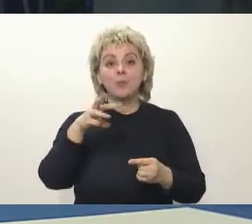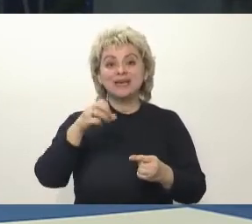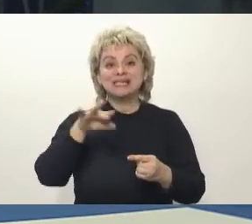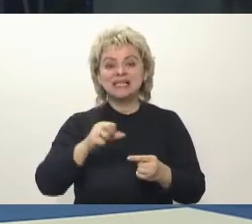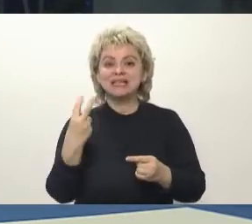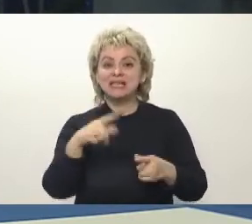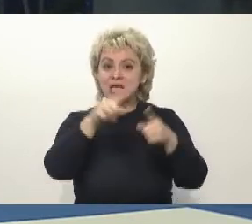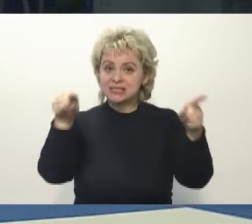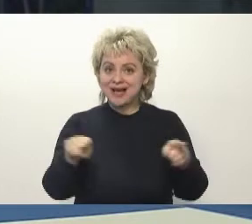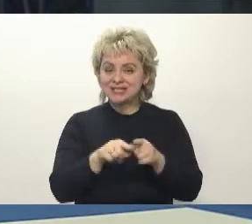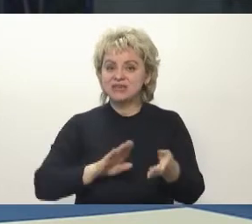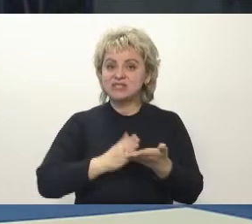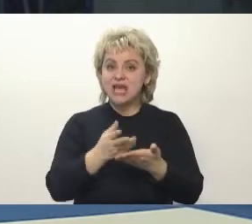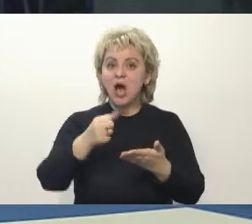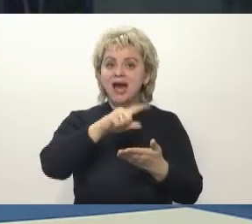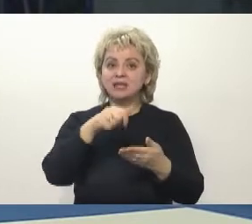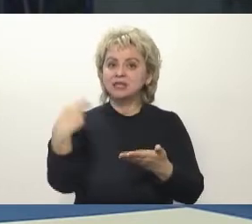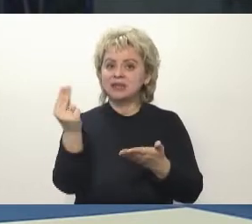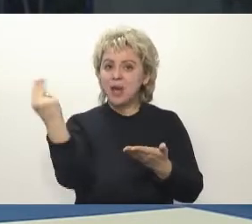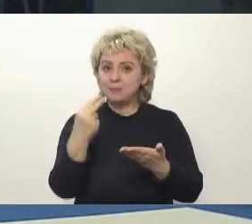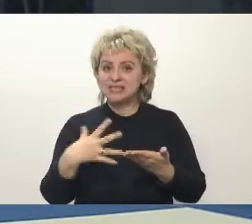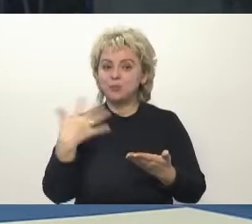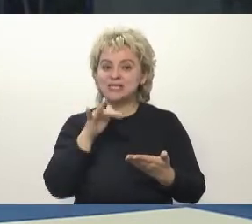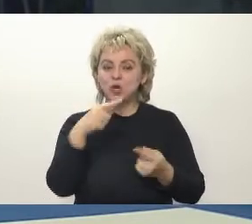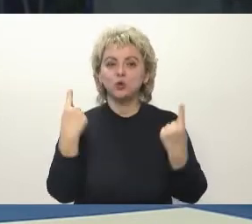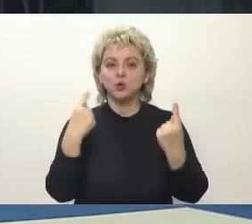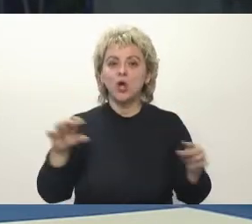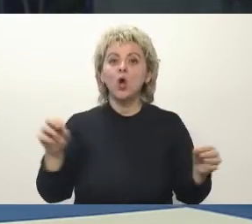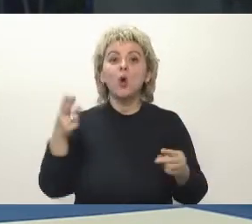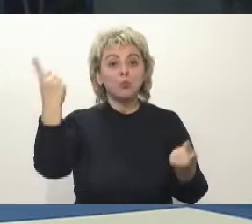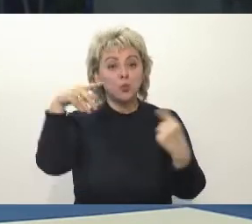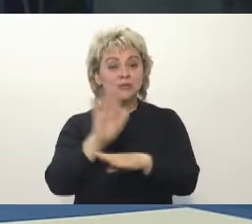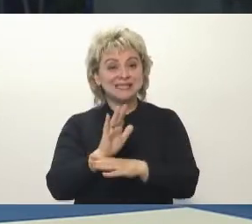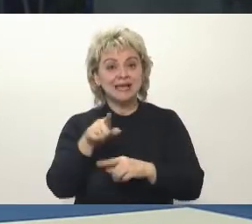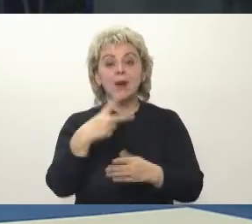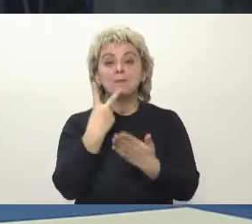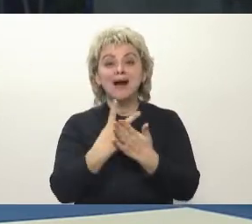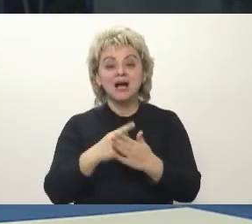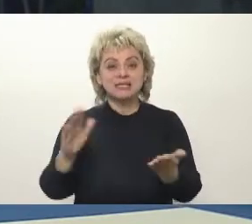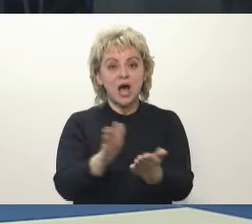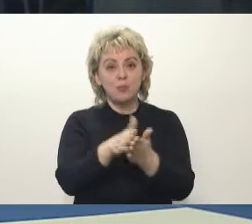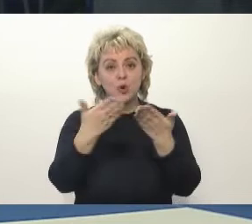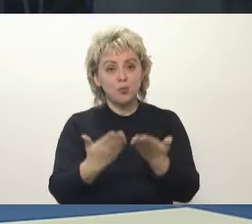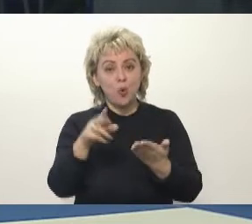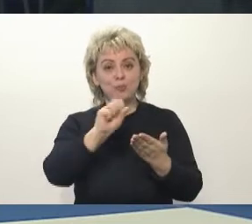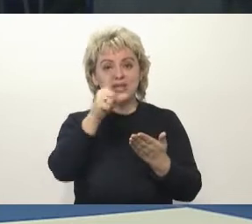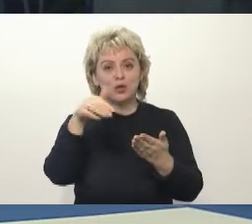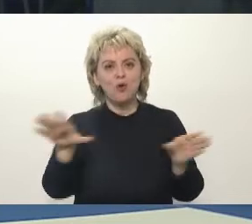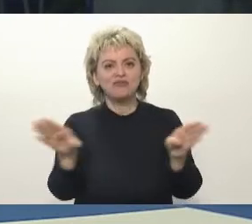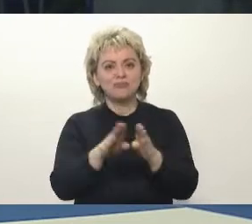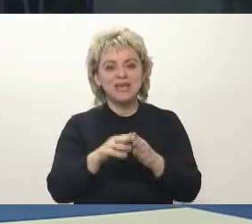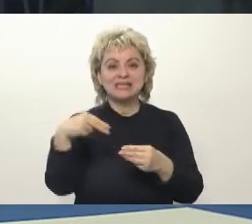комиксов. 13 картин в стиле поп-арт, написанные к 50-летнему юбилею мультика. Интерпретация обложек альбомов «Битлов» вместе